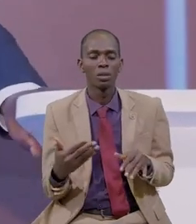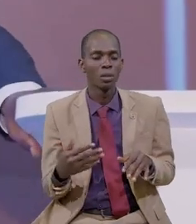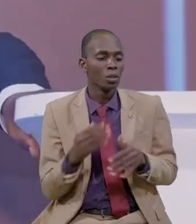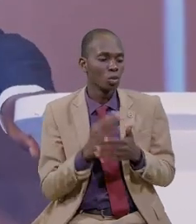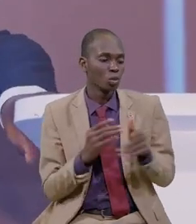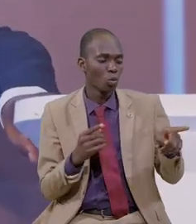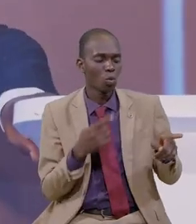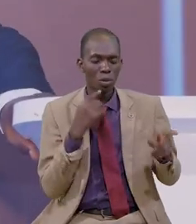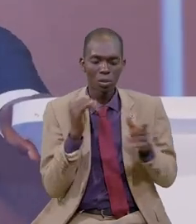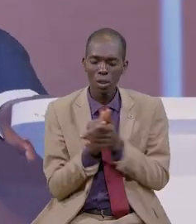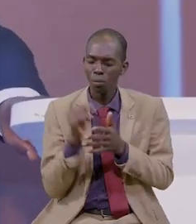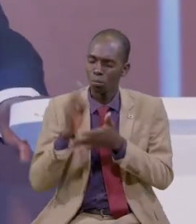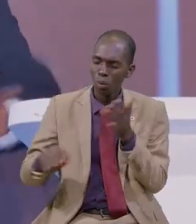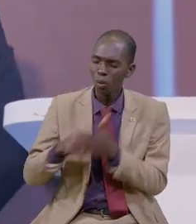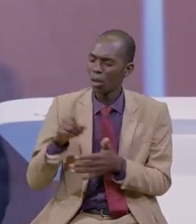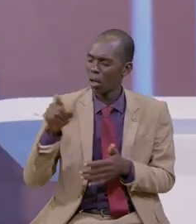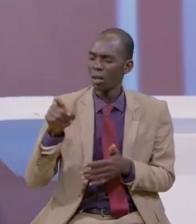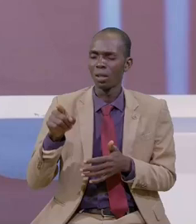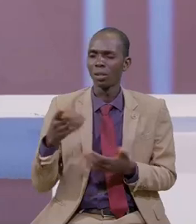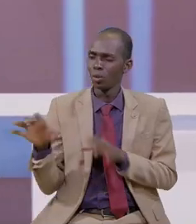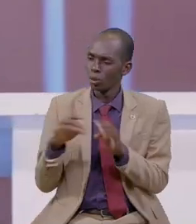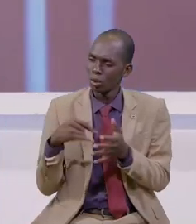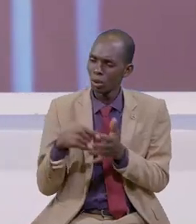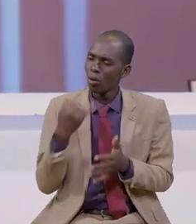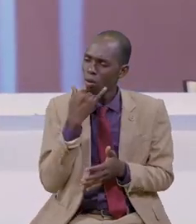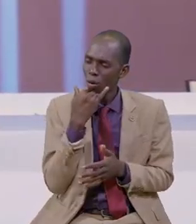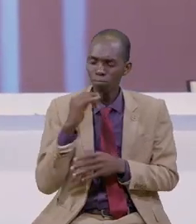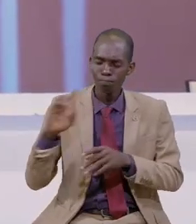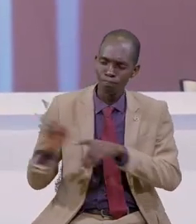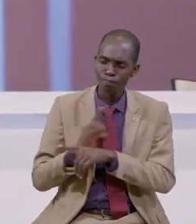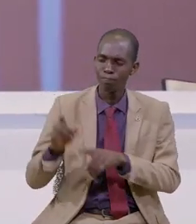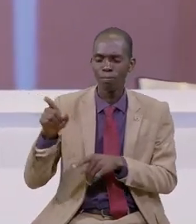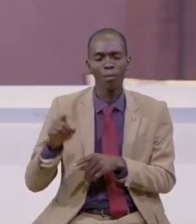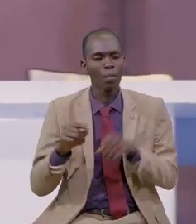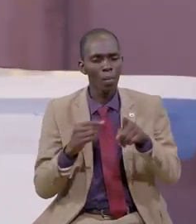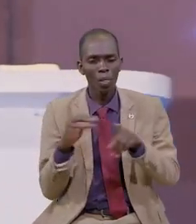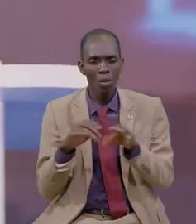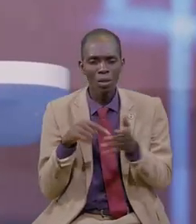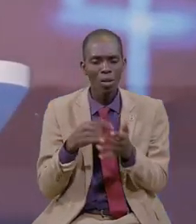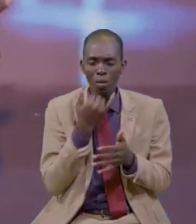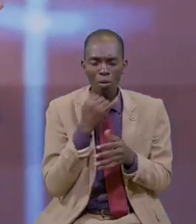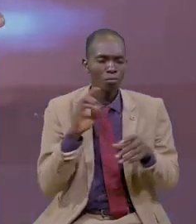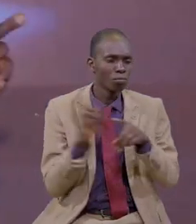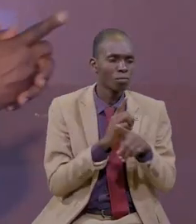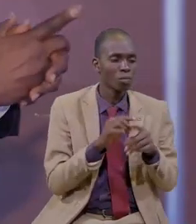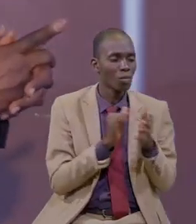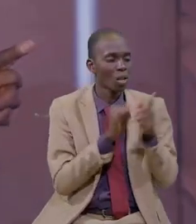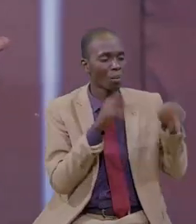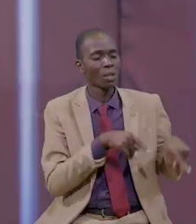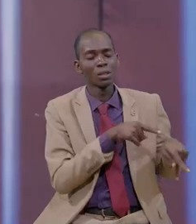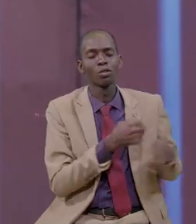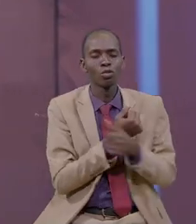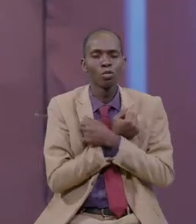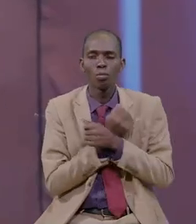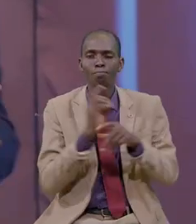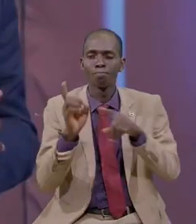ci, ah, tu as discipliné. Tu as fait ceci, tu as discipliné. Et le monsieur qui discipline les membres de l'église, il